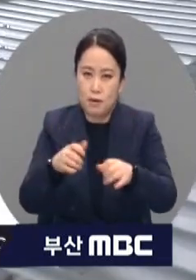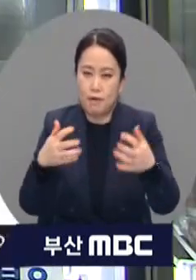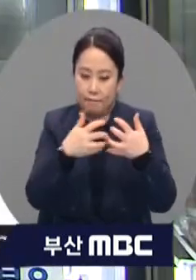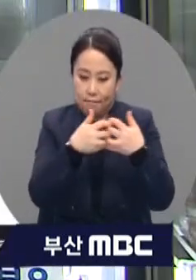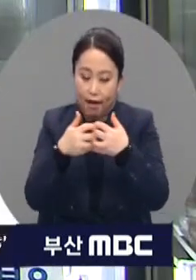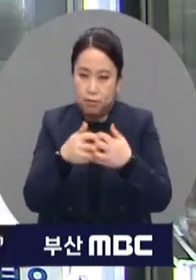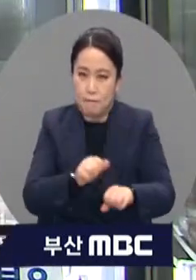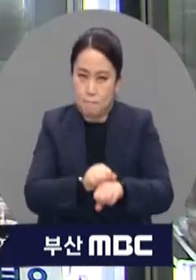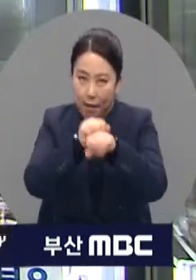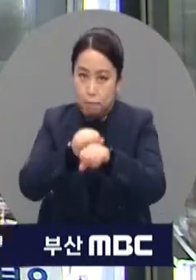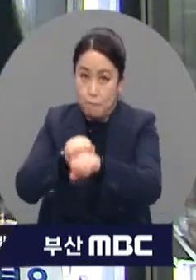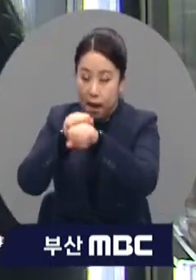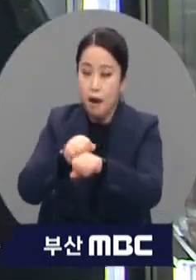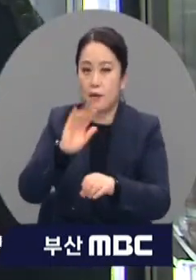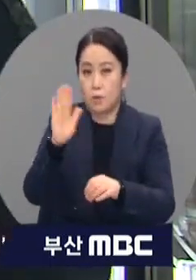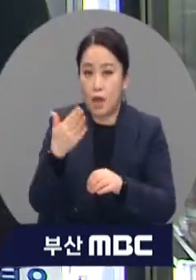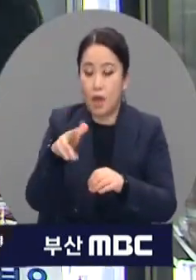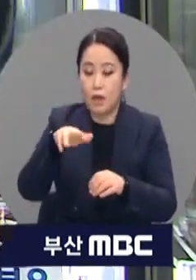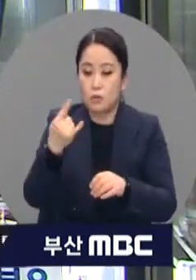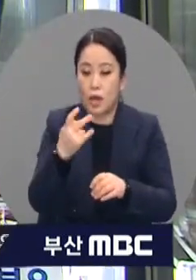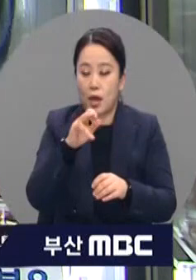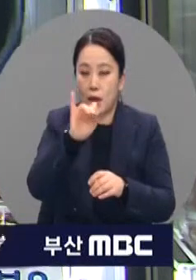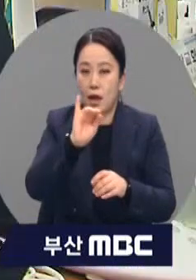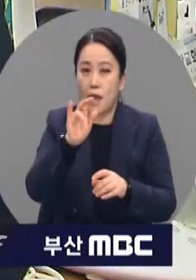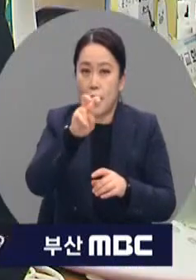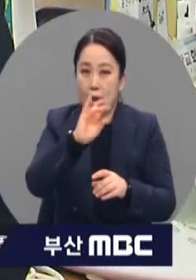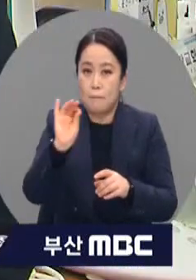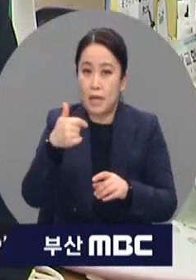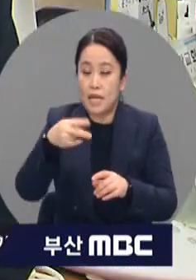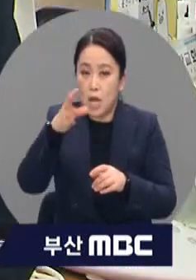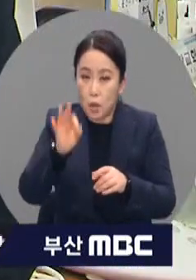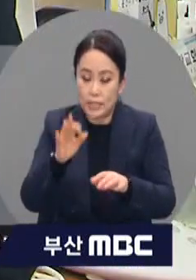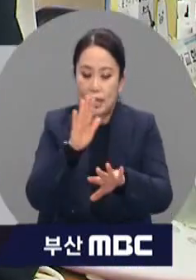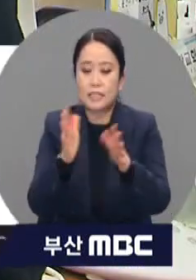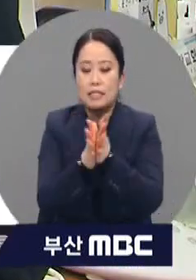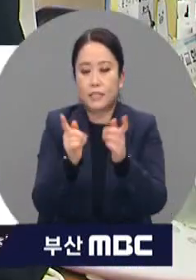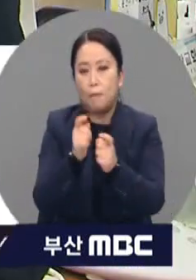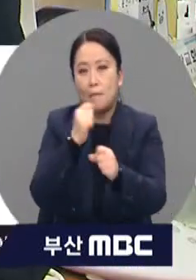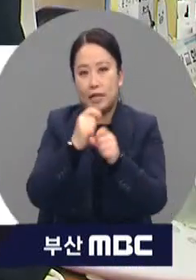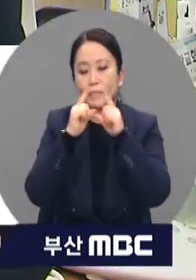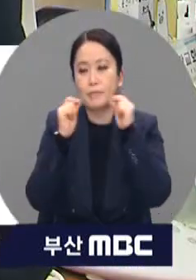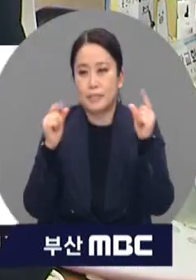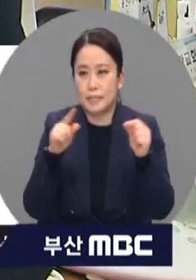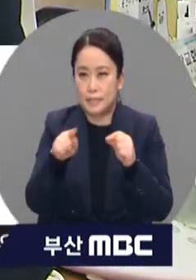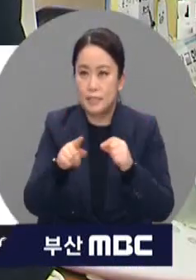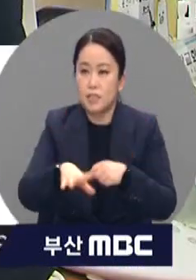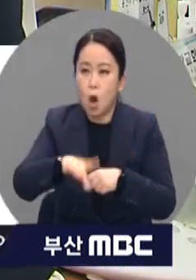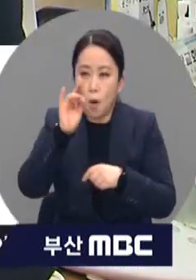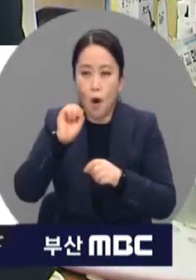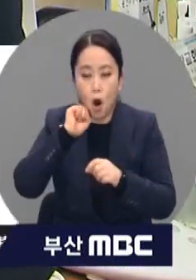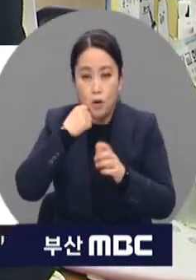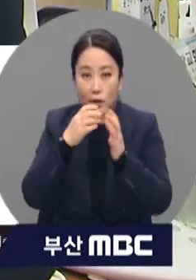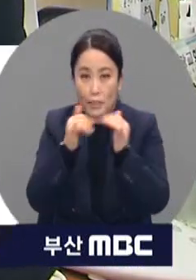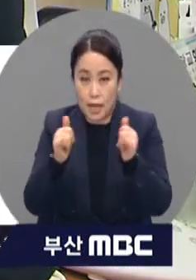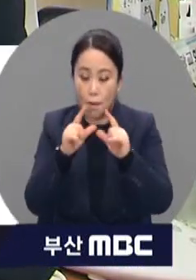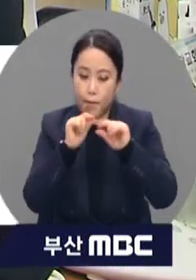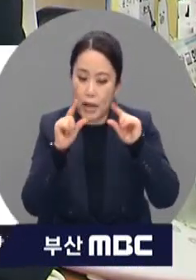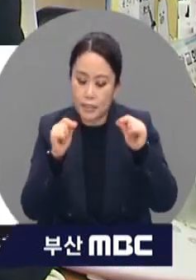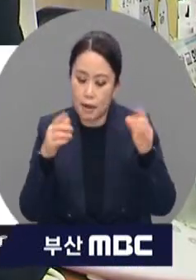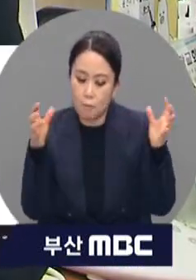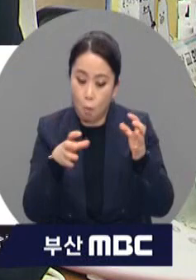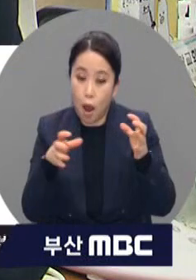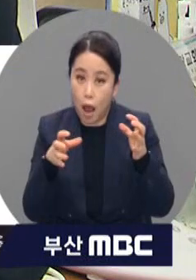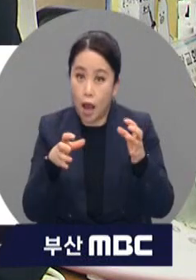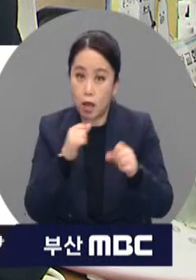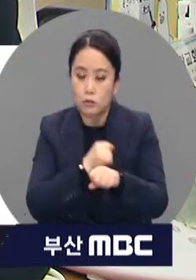씨가 손수 만들어온 음식입니다. 처음에는 이 취약계층의 반찬을 좀